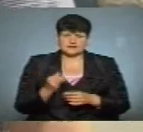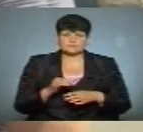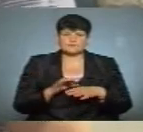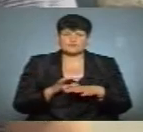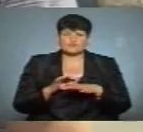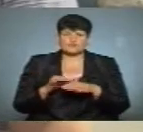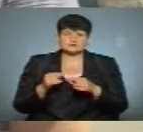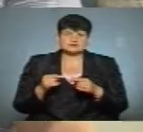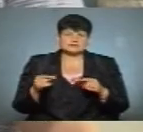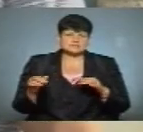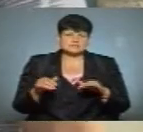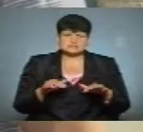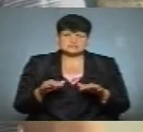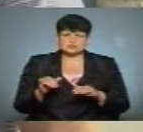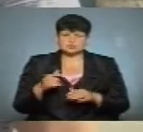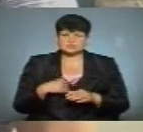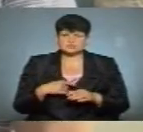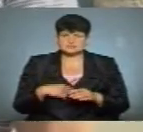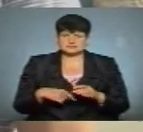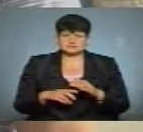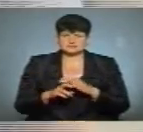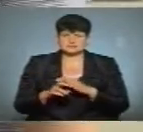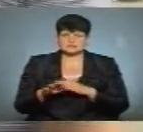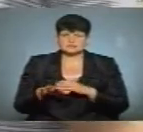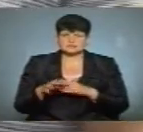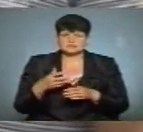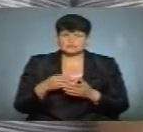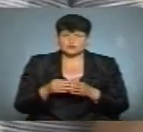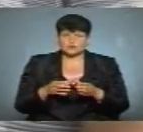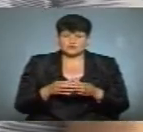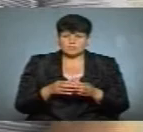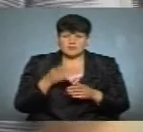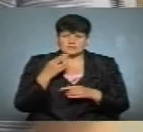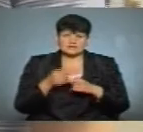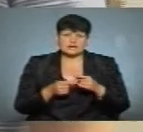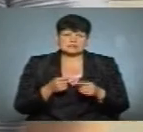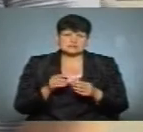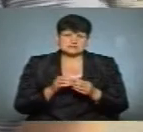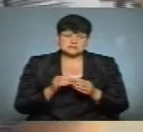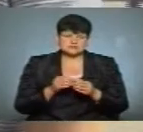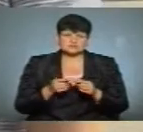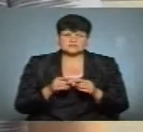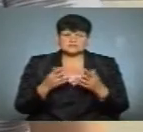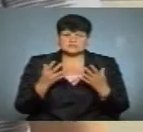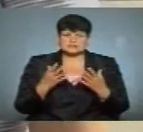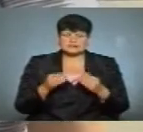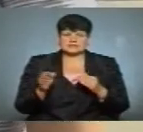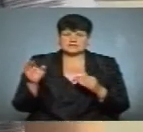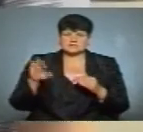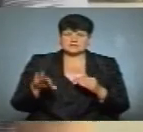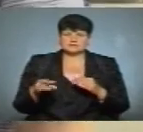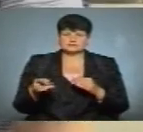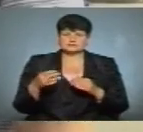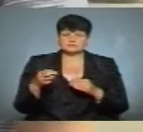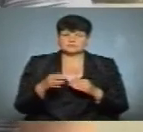проводять різні заходи у себе в храмах на території своїх громад. Традиційно в цей день на березі Тернопільського ставу